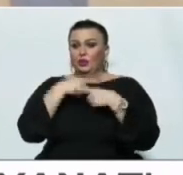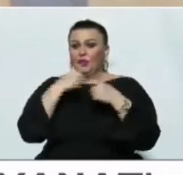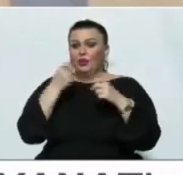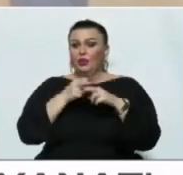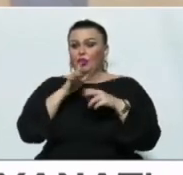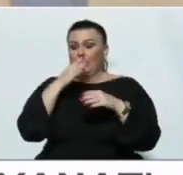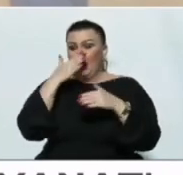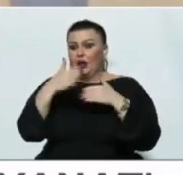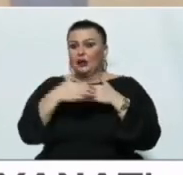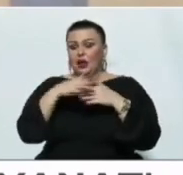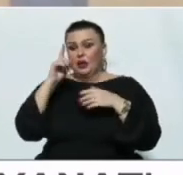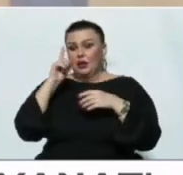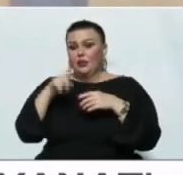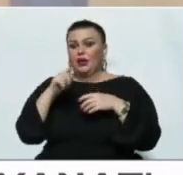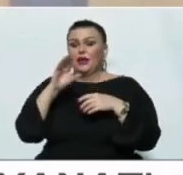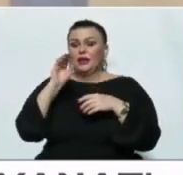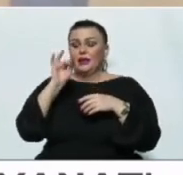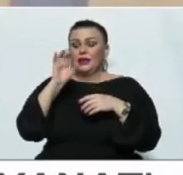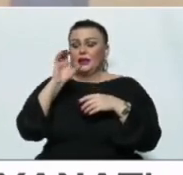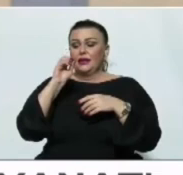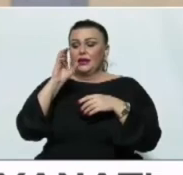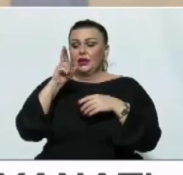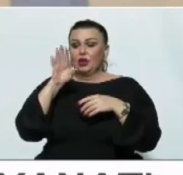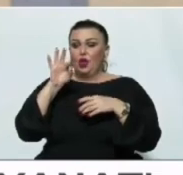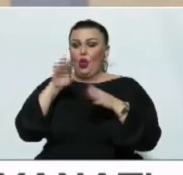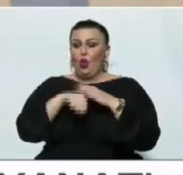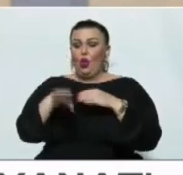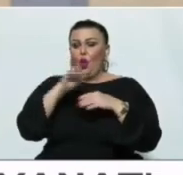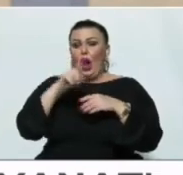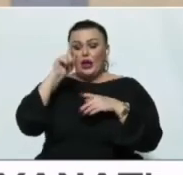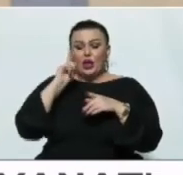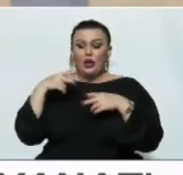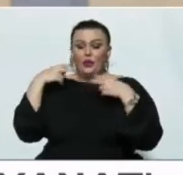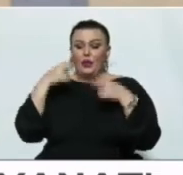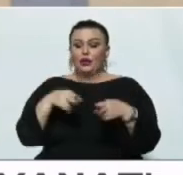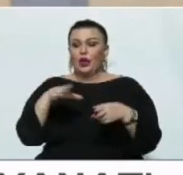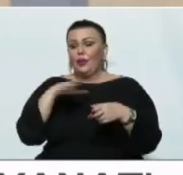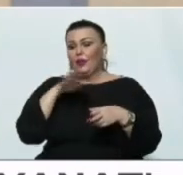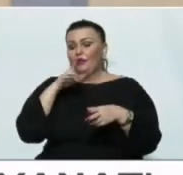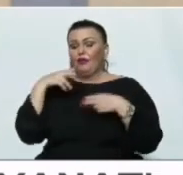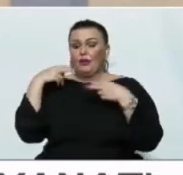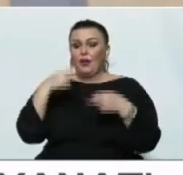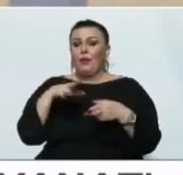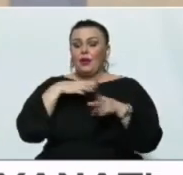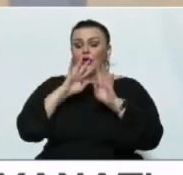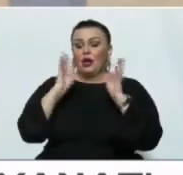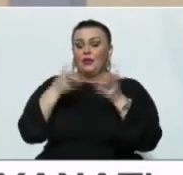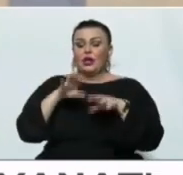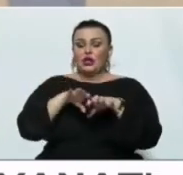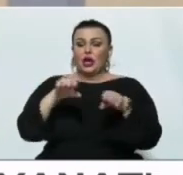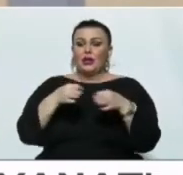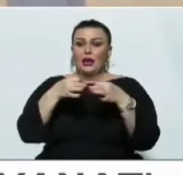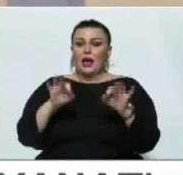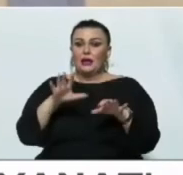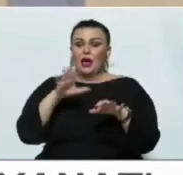Bu yaxınlarda bildiyiniz kimi İSESK-ın nümayəndə heyəti də Azərbaycanda səfərdə olmuşdu və səfər çərçivəsində işğaldan azad